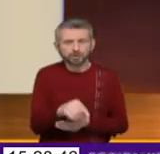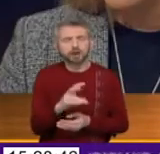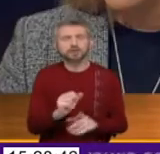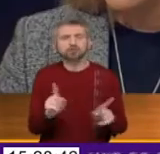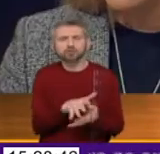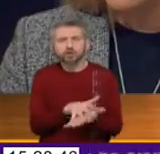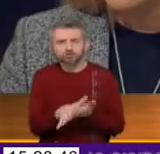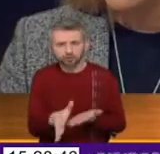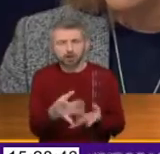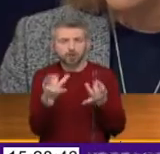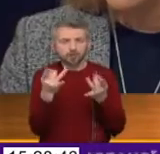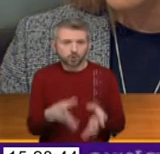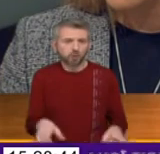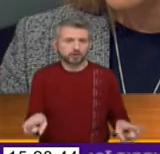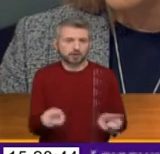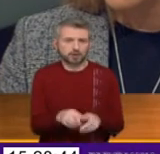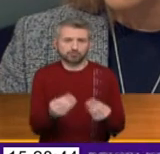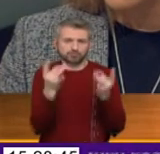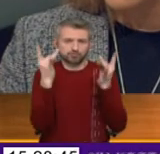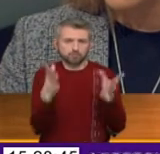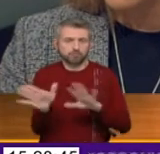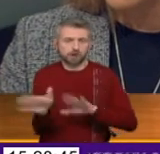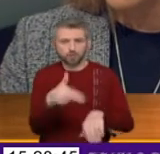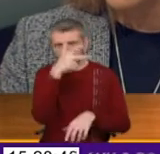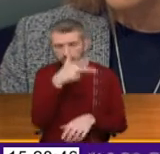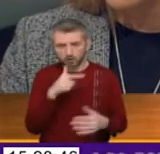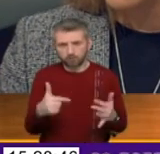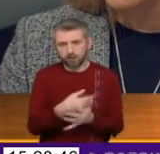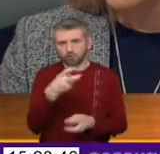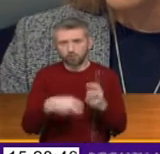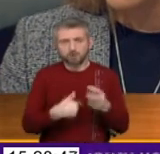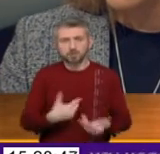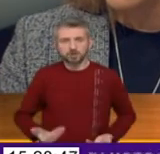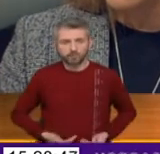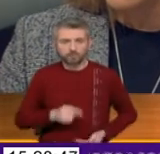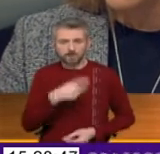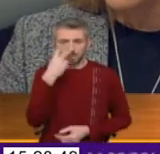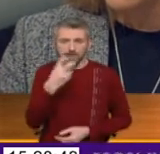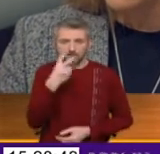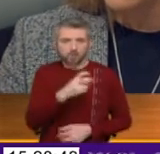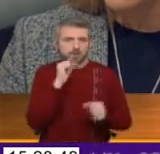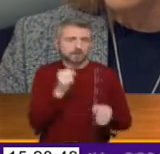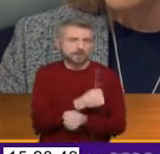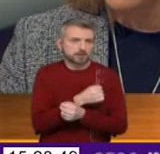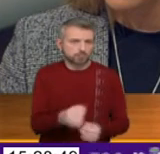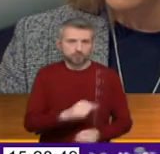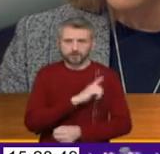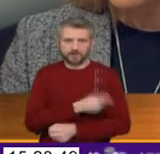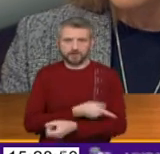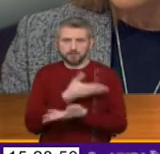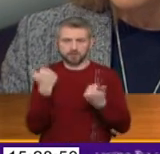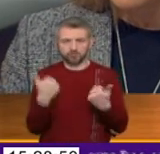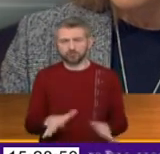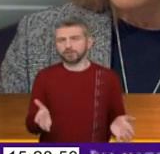они идут? Просто так. Проходит 3 месяца, опять лопнуло, и мы живем в этой вонне уже, ну, невозможно, нет сил просто, вы